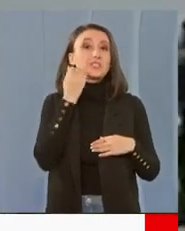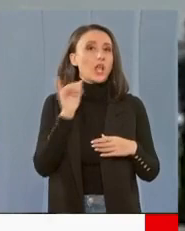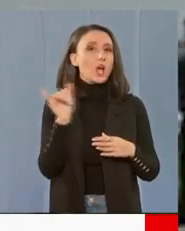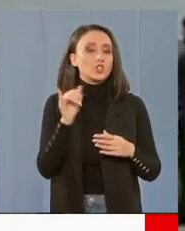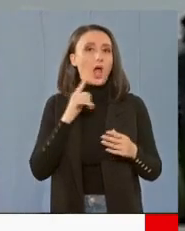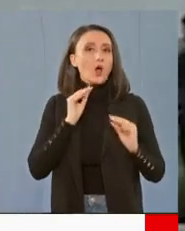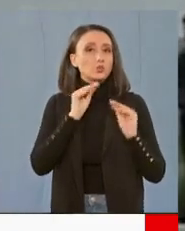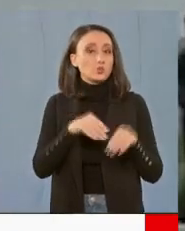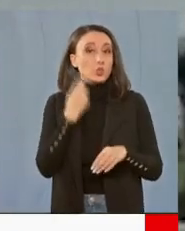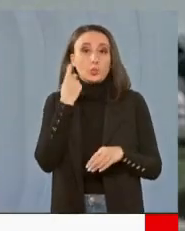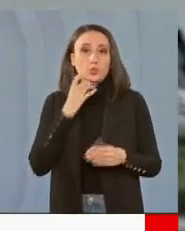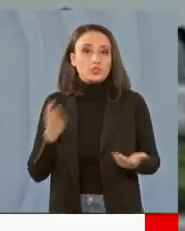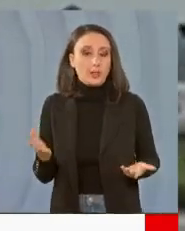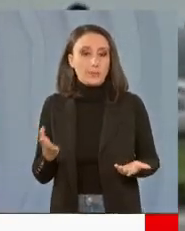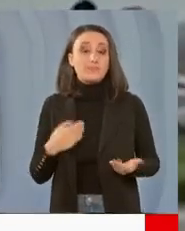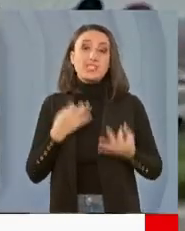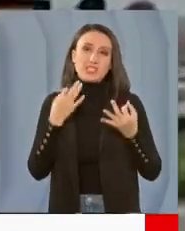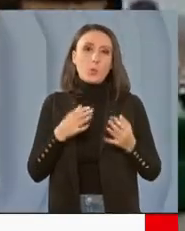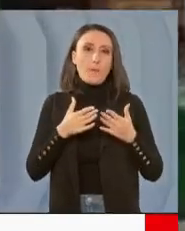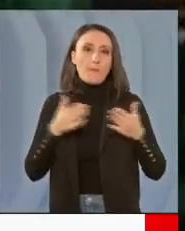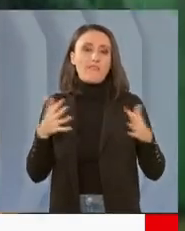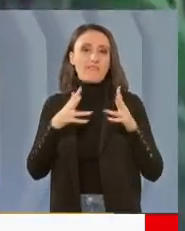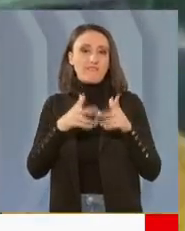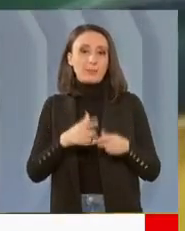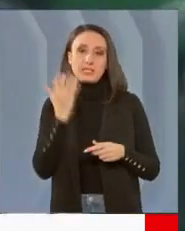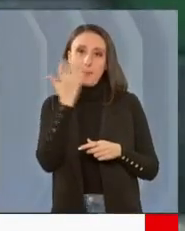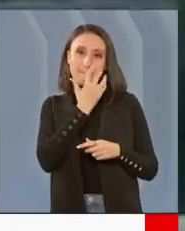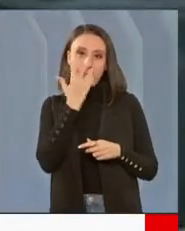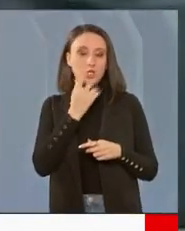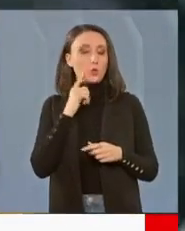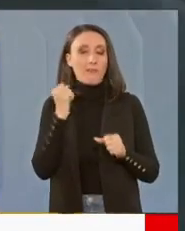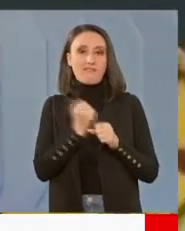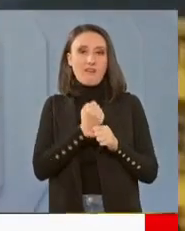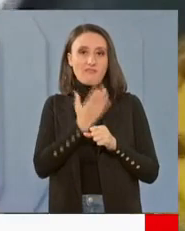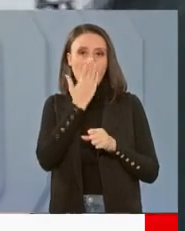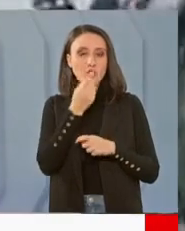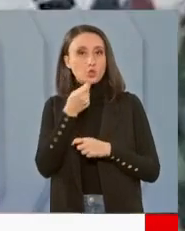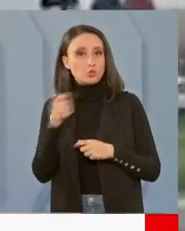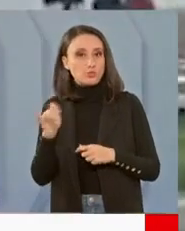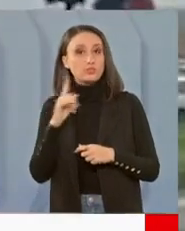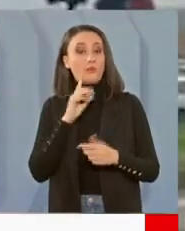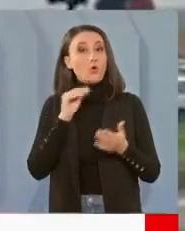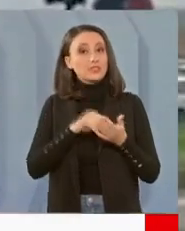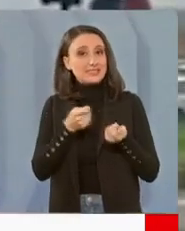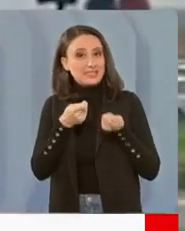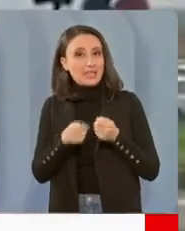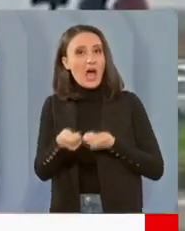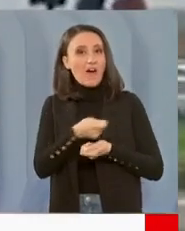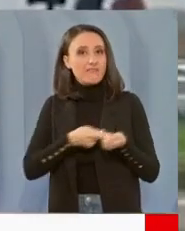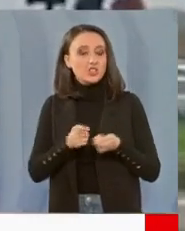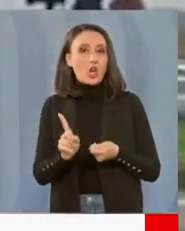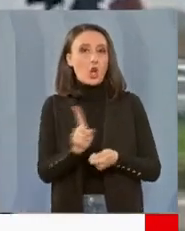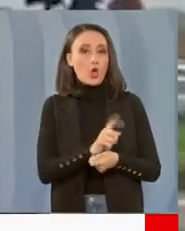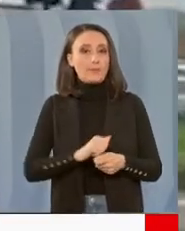cine vor ajunge, nu știm. Cert este că majoritatea fermierilor se plâng că nu mai fac față scumpirii și că vor pune lacătul pe micile